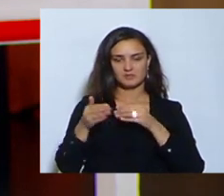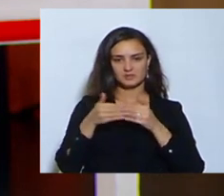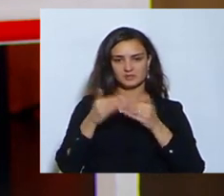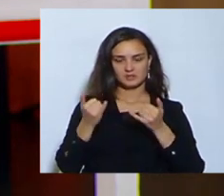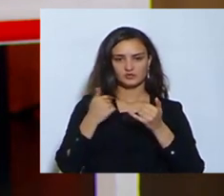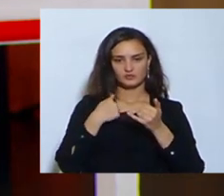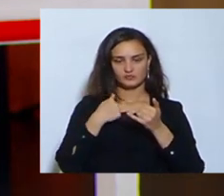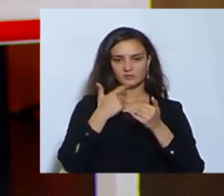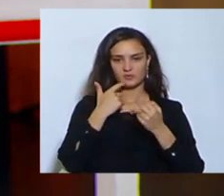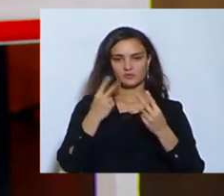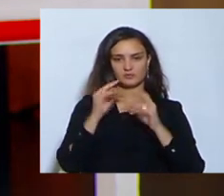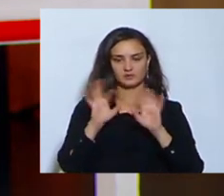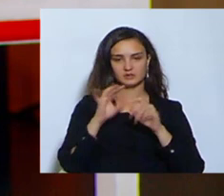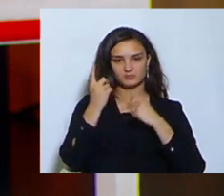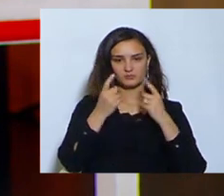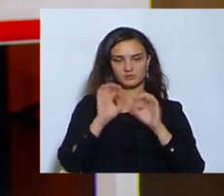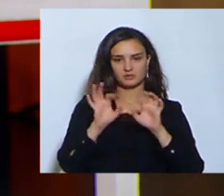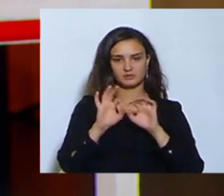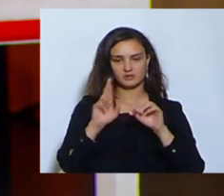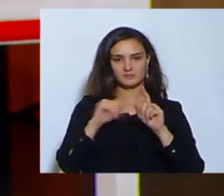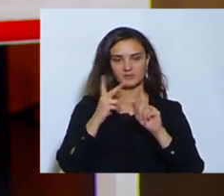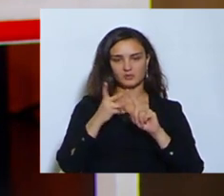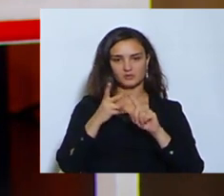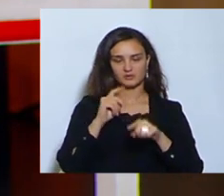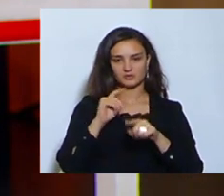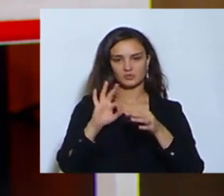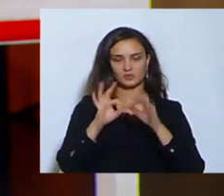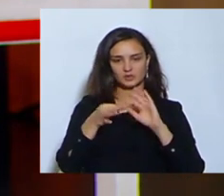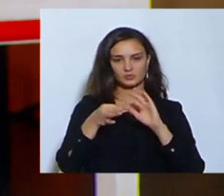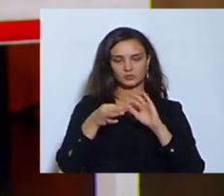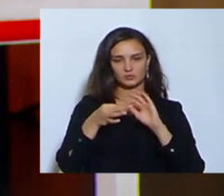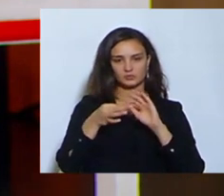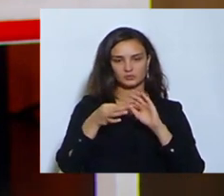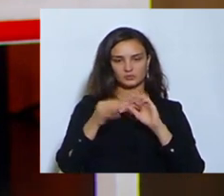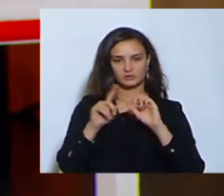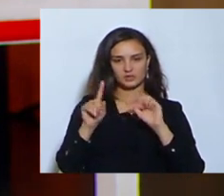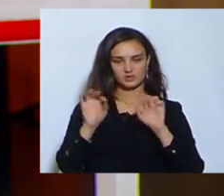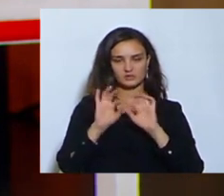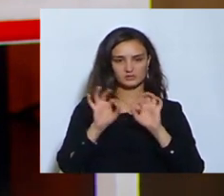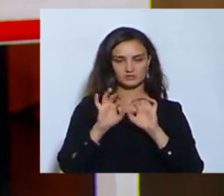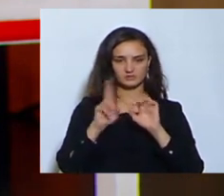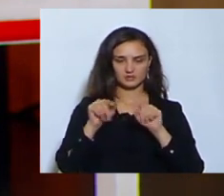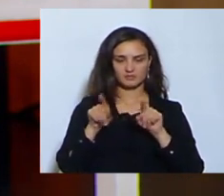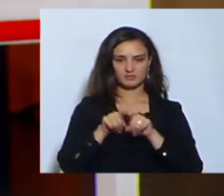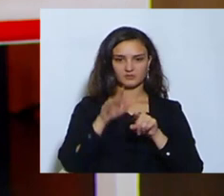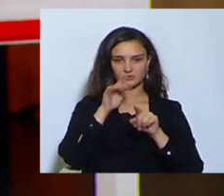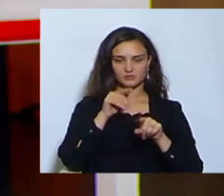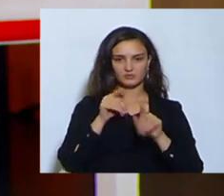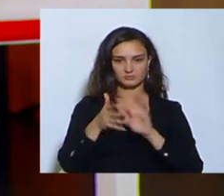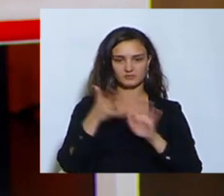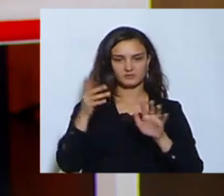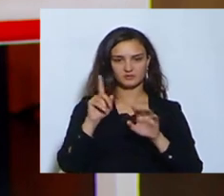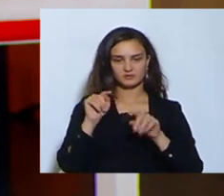რომელზედაც დღეს ჩვენ მაყურებელს ვაწვდით ინფორმაციას. და მეორე მხრივ კონკრეტული სახეც კი დაასახელა და ამავე დროს მიგვახვედრა,